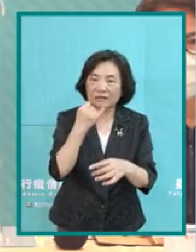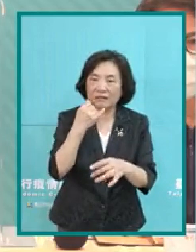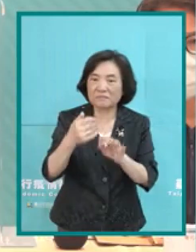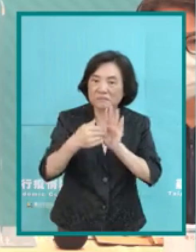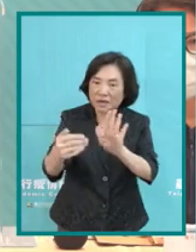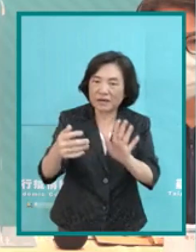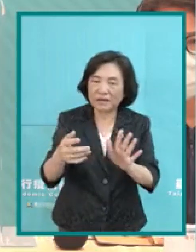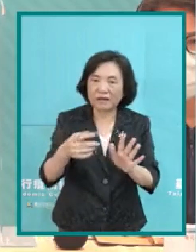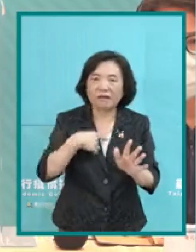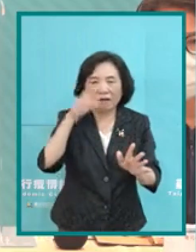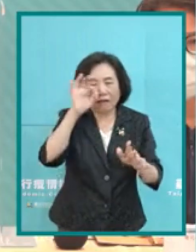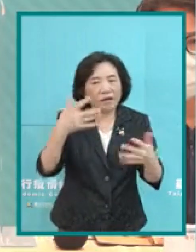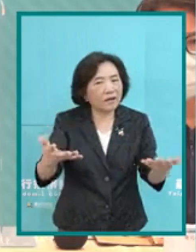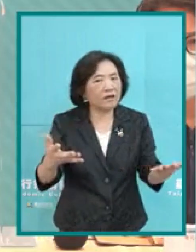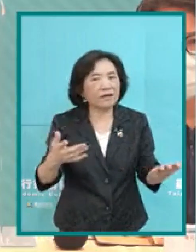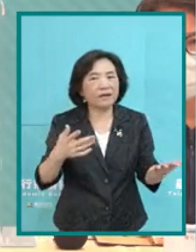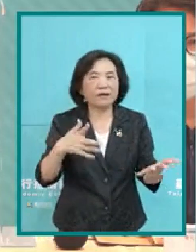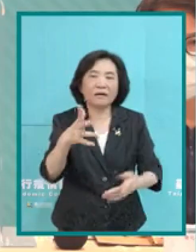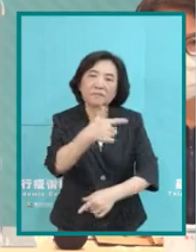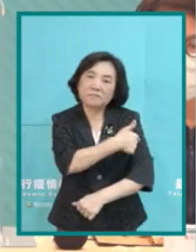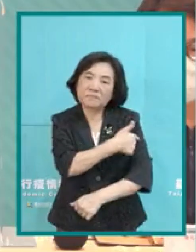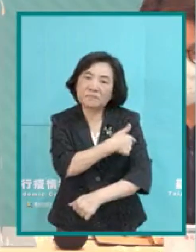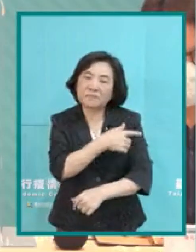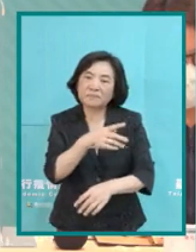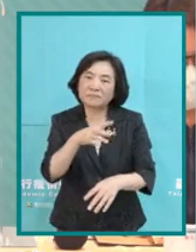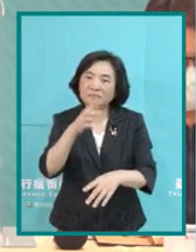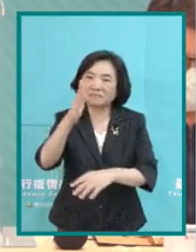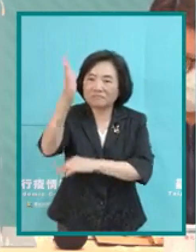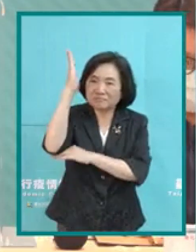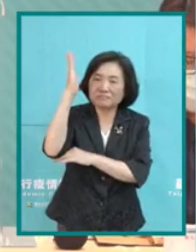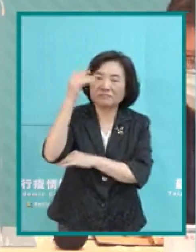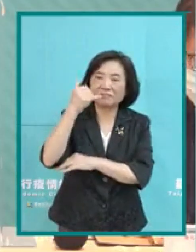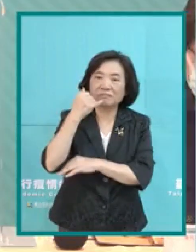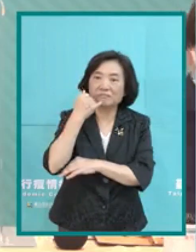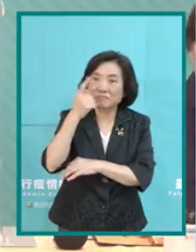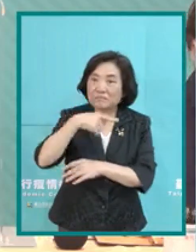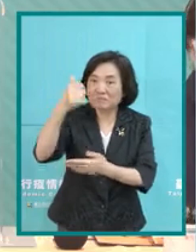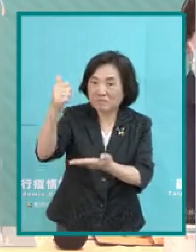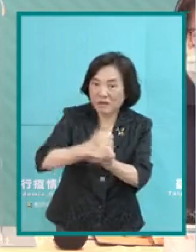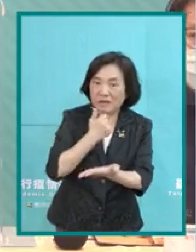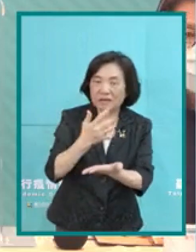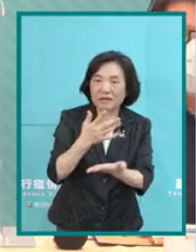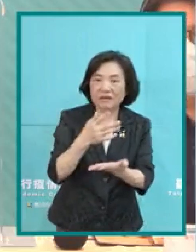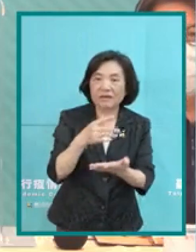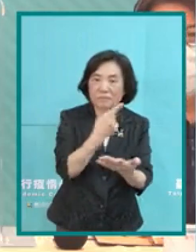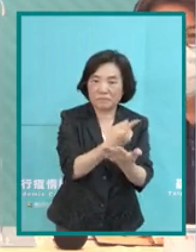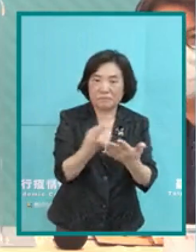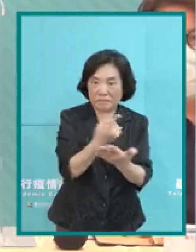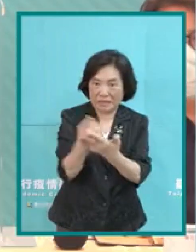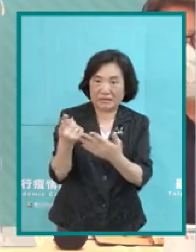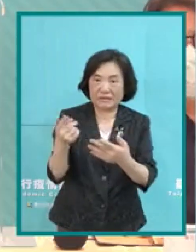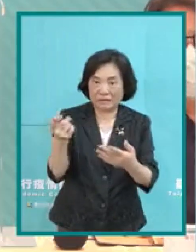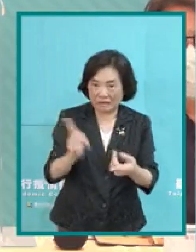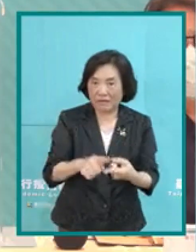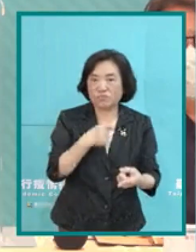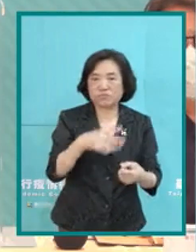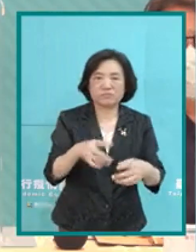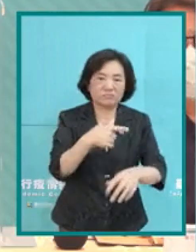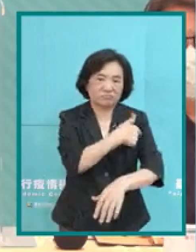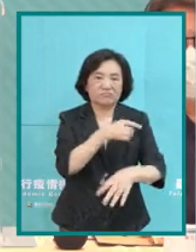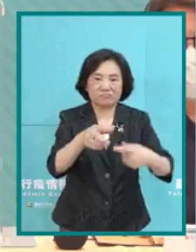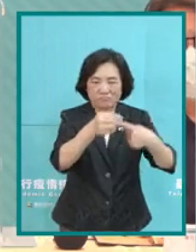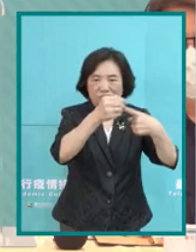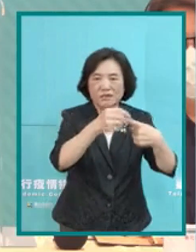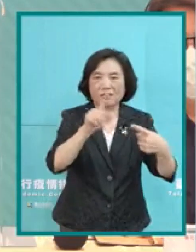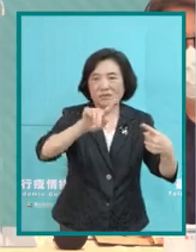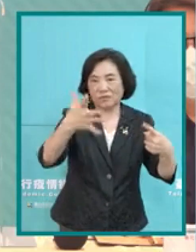看看怎么办嘛。这个疫苗就看政府怎么去弄到，至少每个人打第一剂也要1500万剂的，